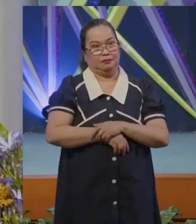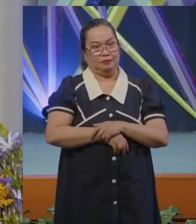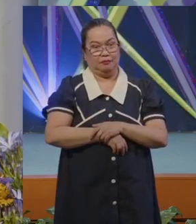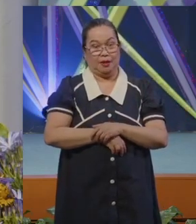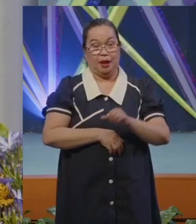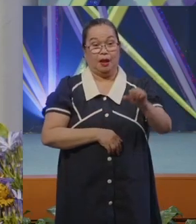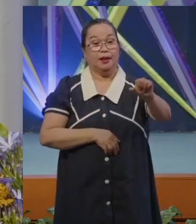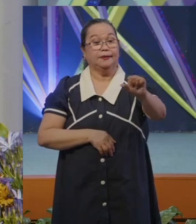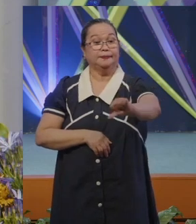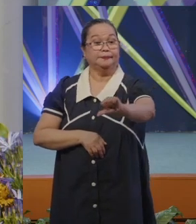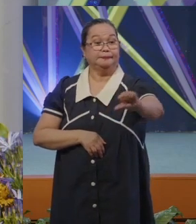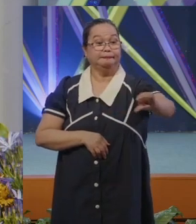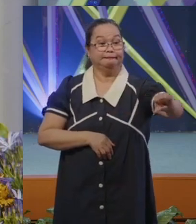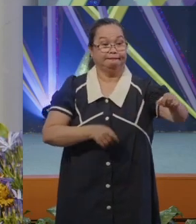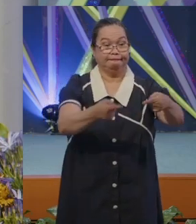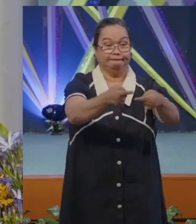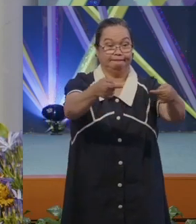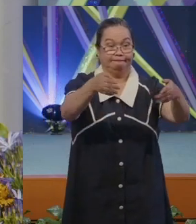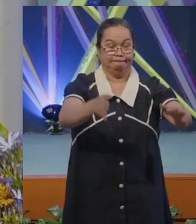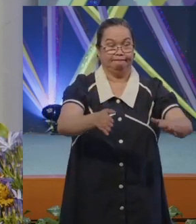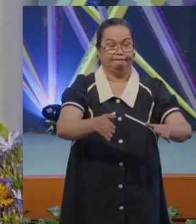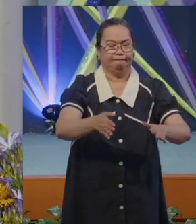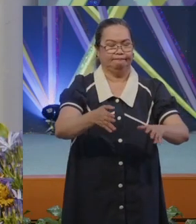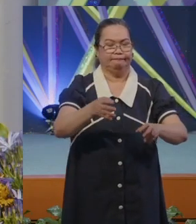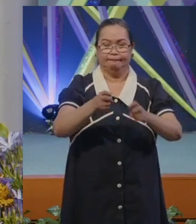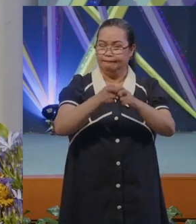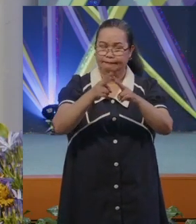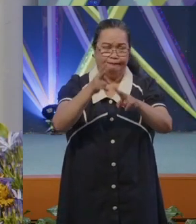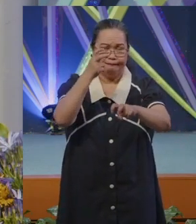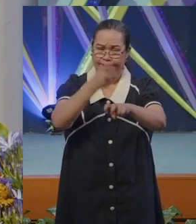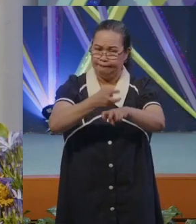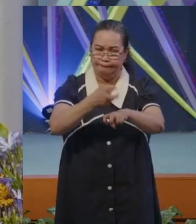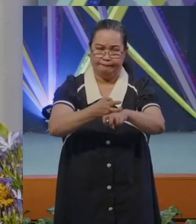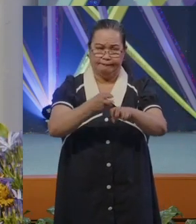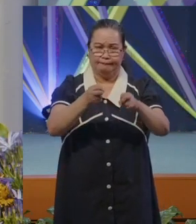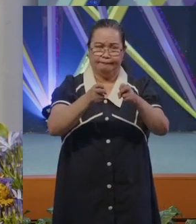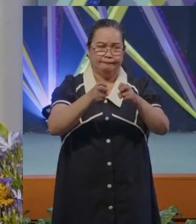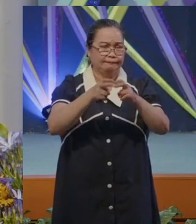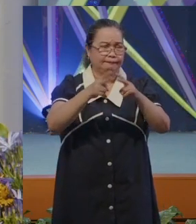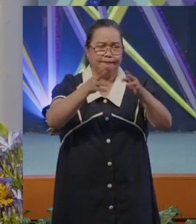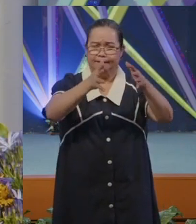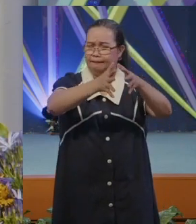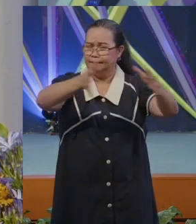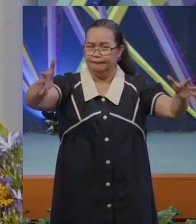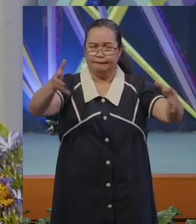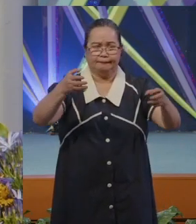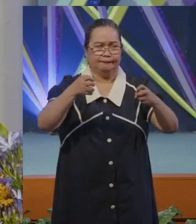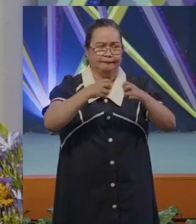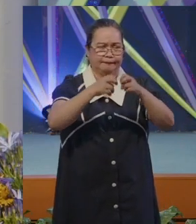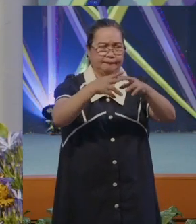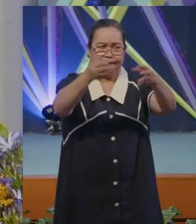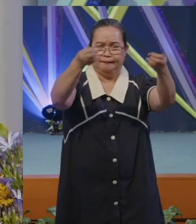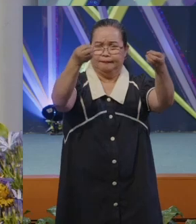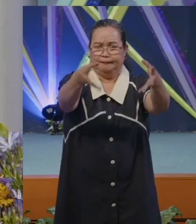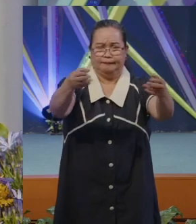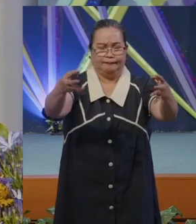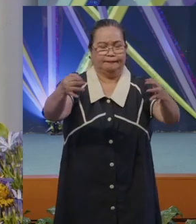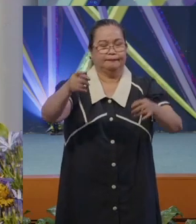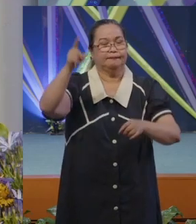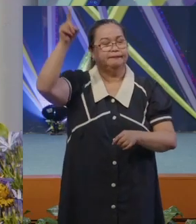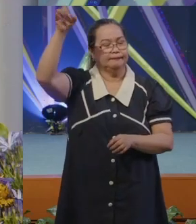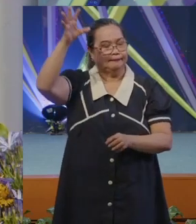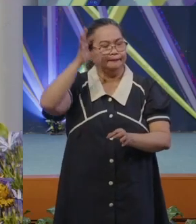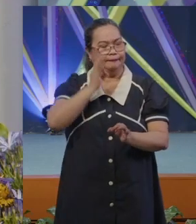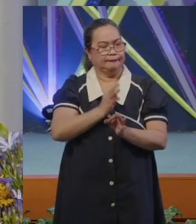Talunin ang kalaban. Kahit na mahirap, kahit na malawak, alam niya na tapat ang Diyos